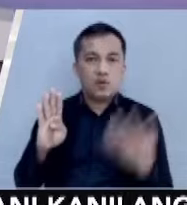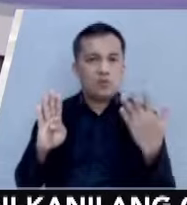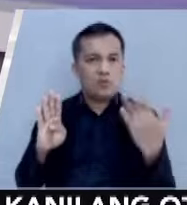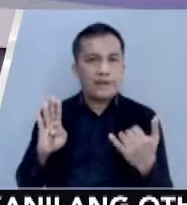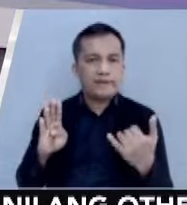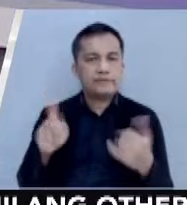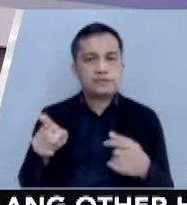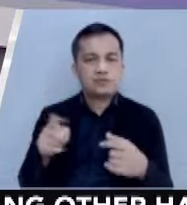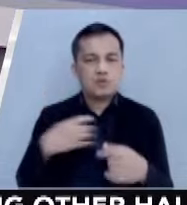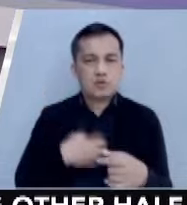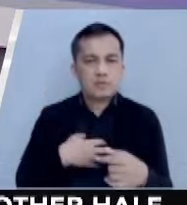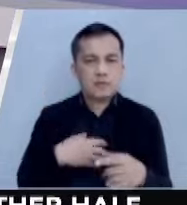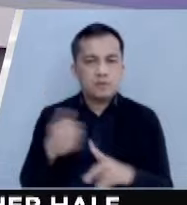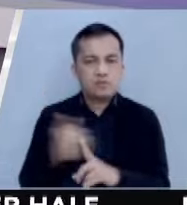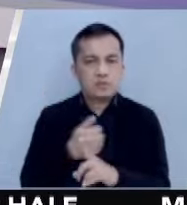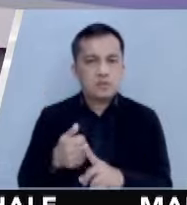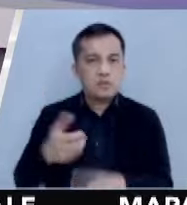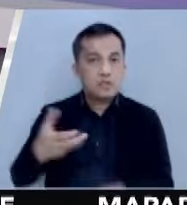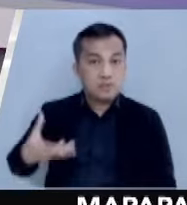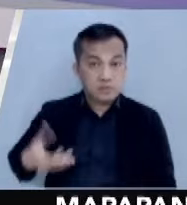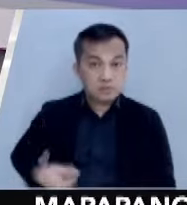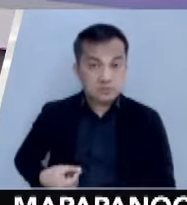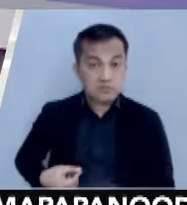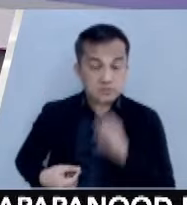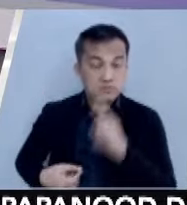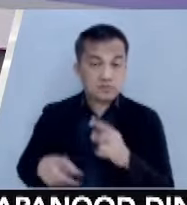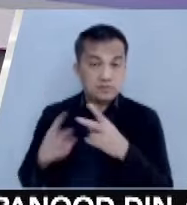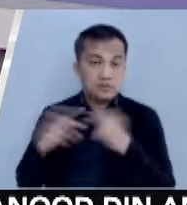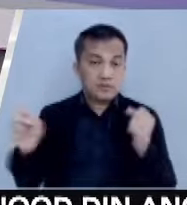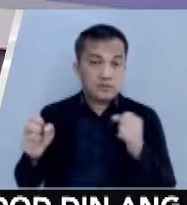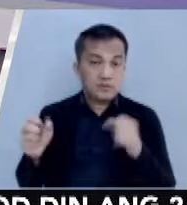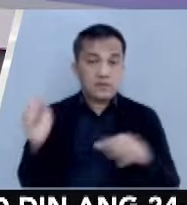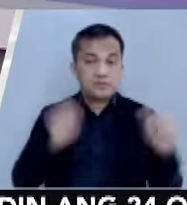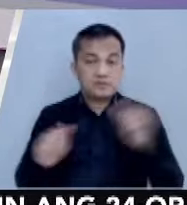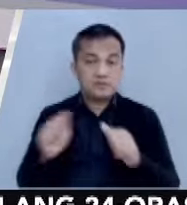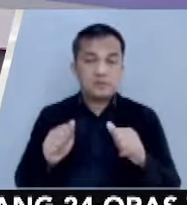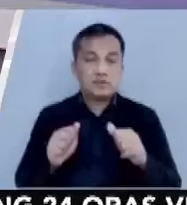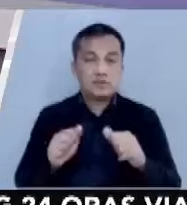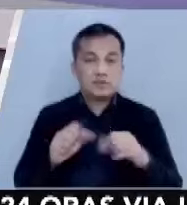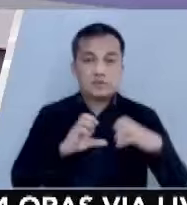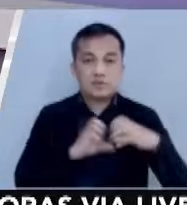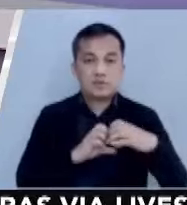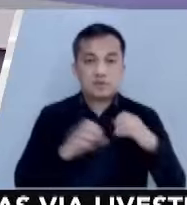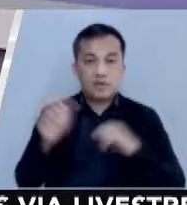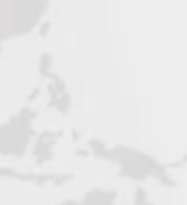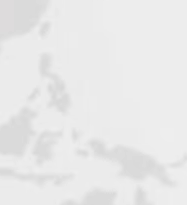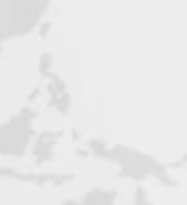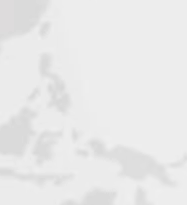reklamo, pang-aabuso o katiwalian, diyak may katapat na aksyon sa inyong Kapuso Action Man!